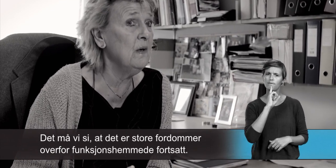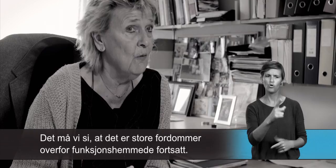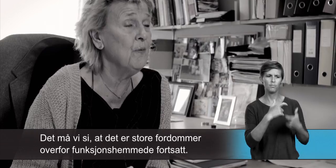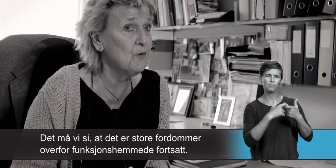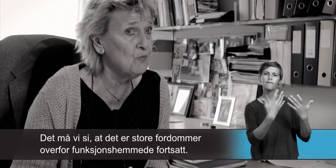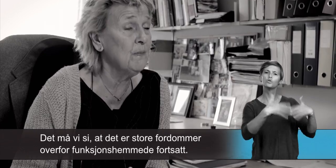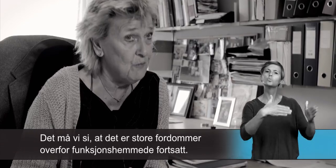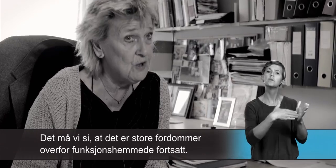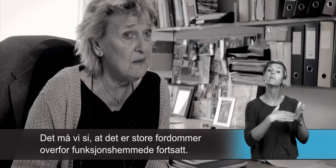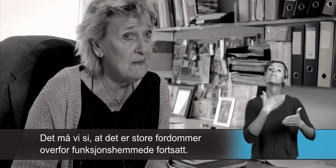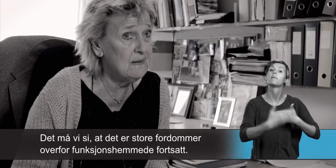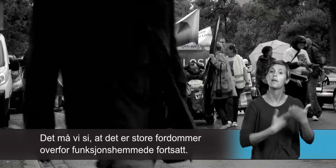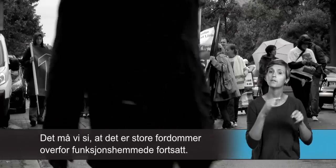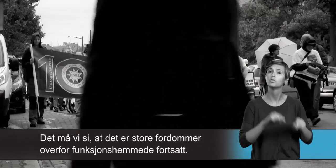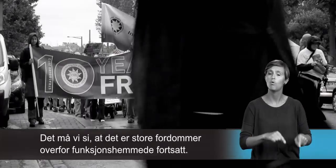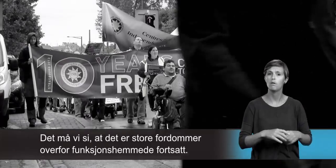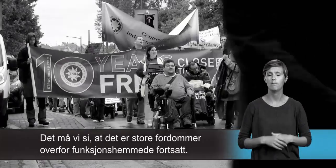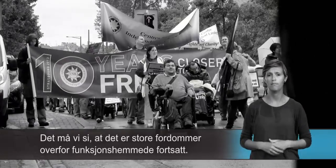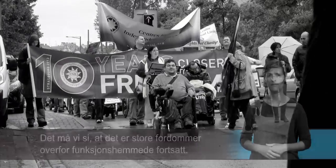fordommer overfor funksjonshemmede fortsatt.